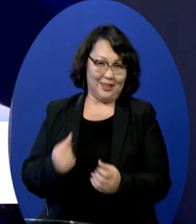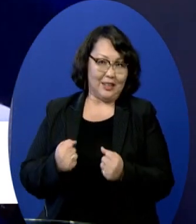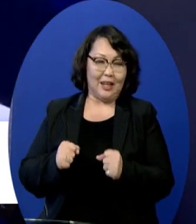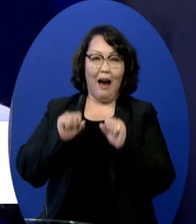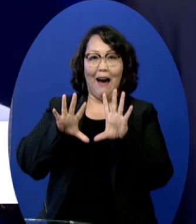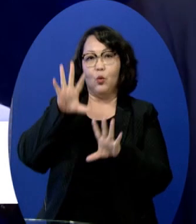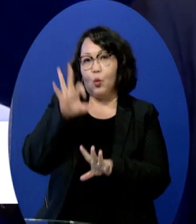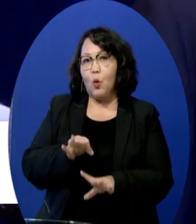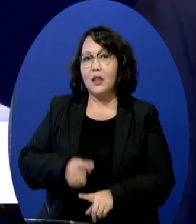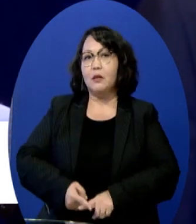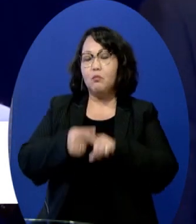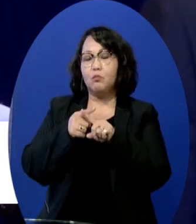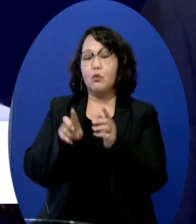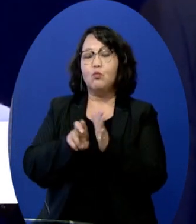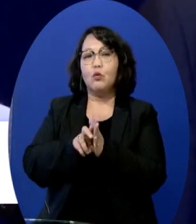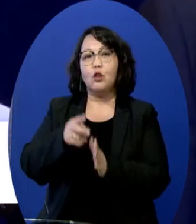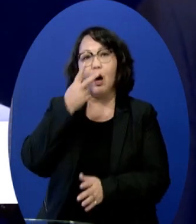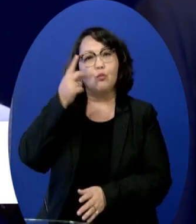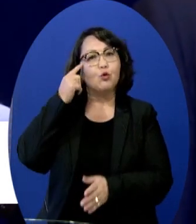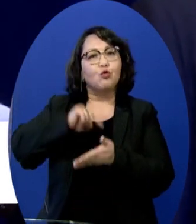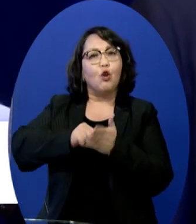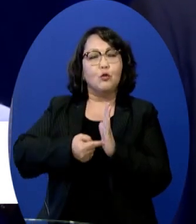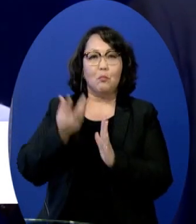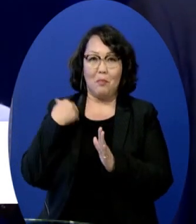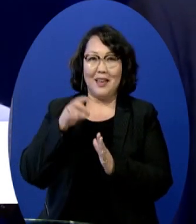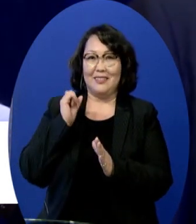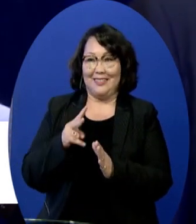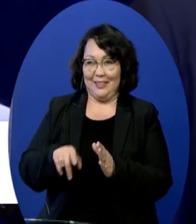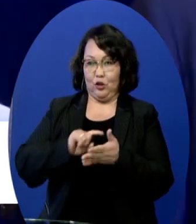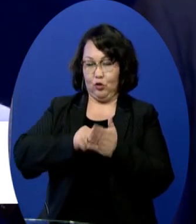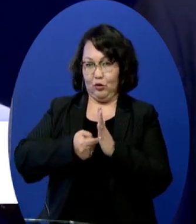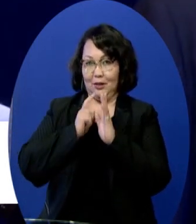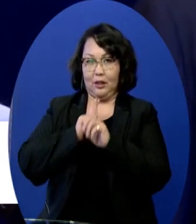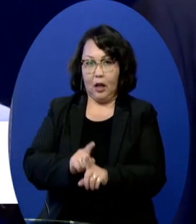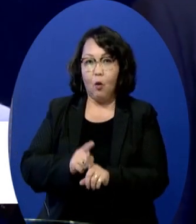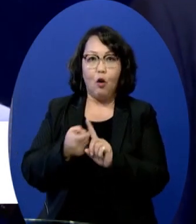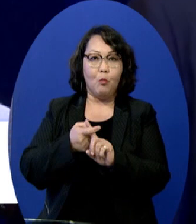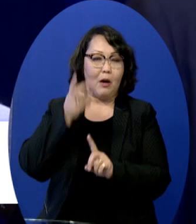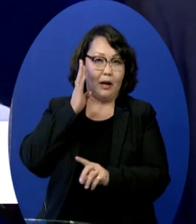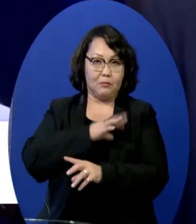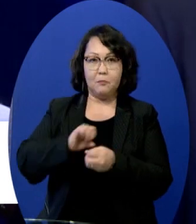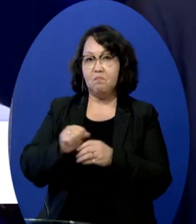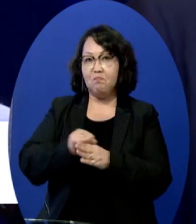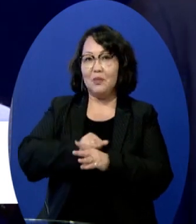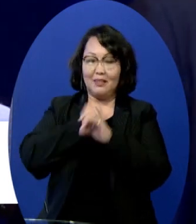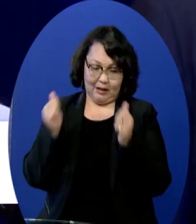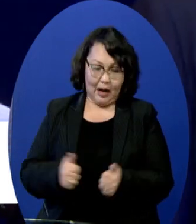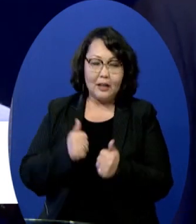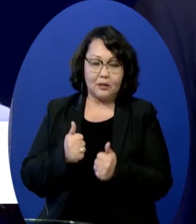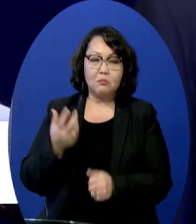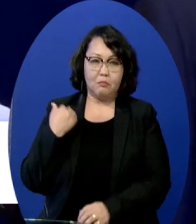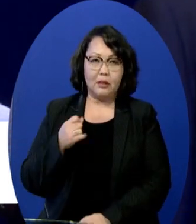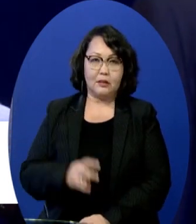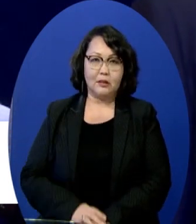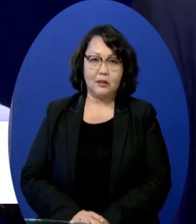өсөх болов уу гэсэн ийм тооцоо хийж ирсэн. Энэ тооцооныхаа дагуу ч гэсэн одоо холбогдох арга хэмжээнүүдийг бэлтгэл хангасан байсан. Тийм учраас энэ